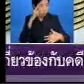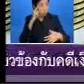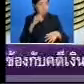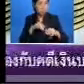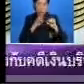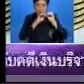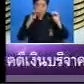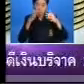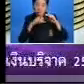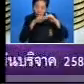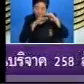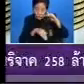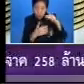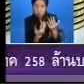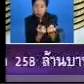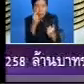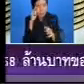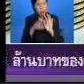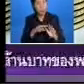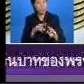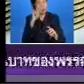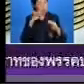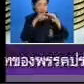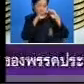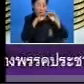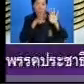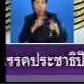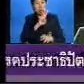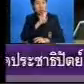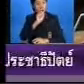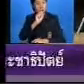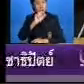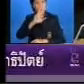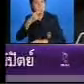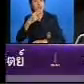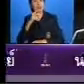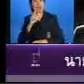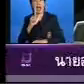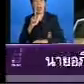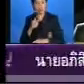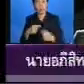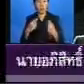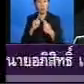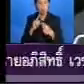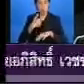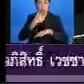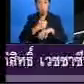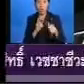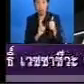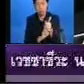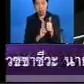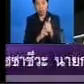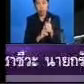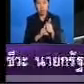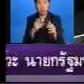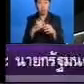ายยอดที่ตั้งไว้เด่นนะครับเพียงแค่ 230,000 ล้านบาทเท่านั้นครับเป็นการประเมินกันออกมาใหม่นะฮะโดยทางด้านคุณประดิษฐ์ภัทรประสิทธิ์นะครับ